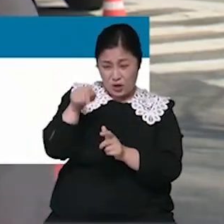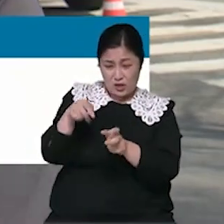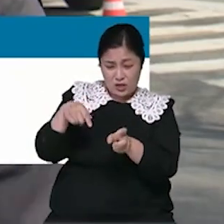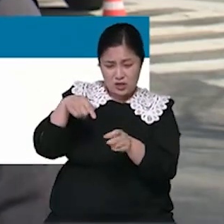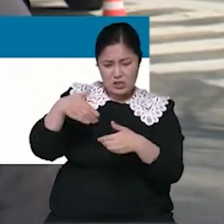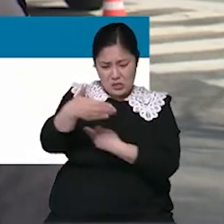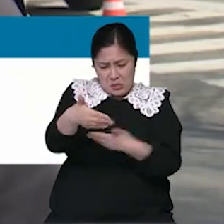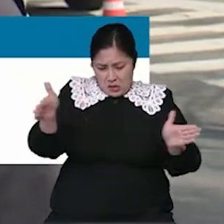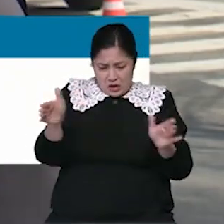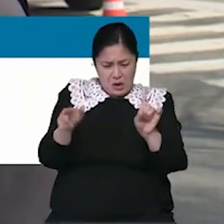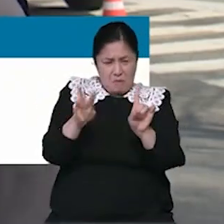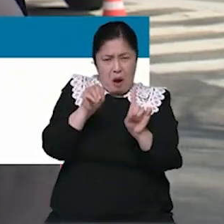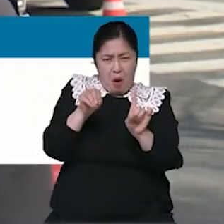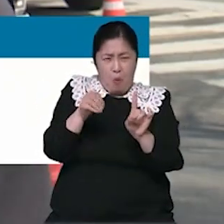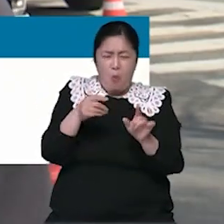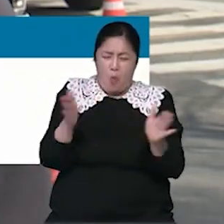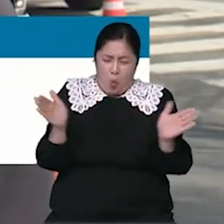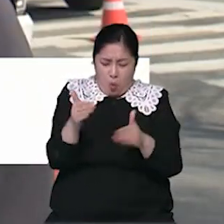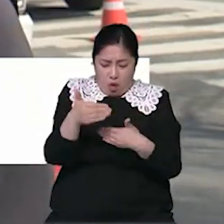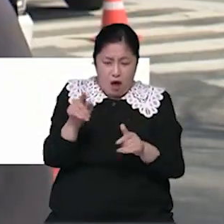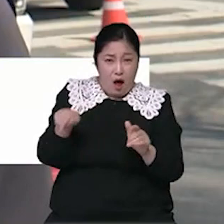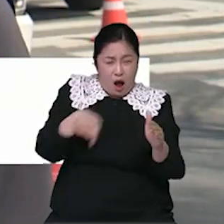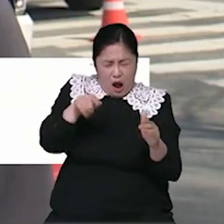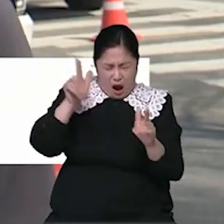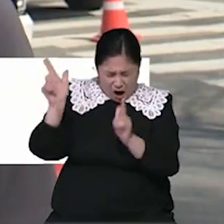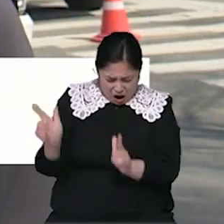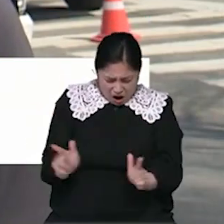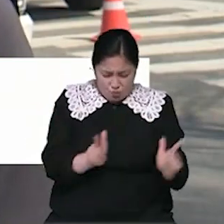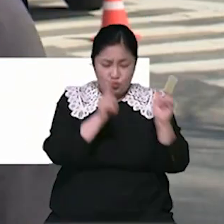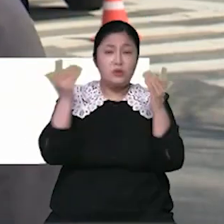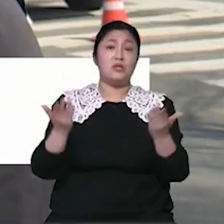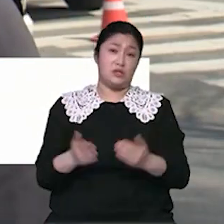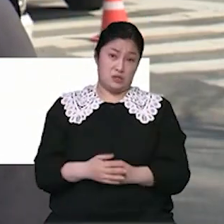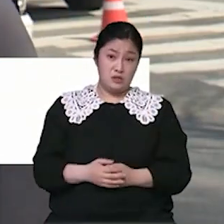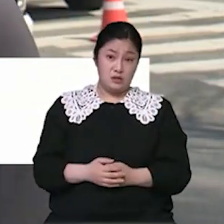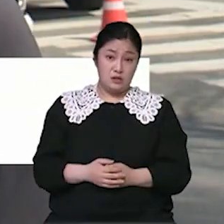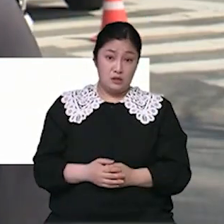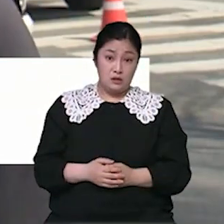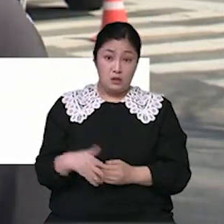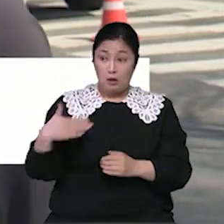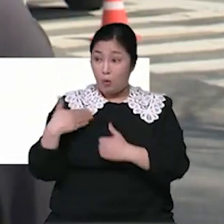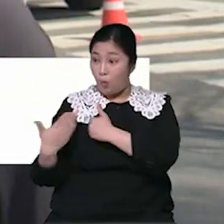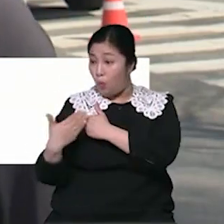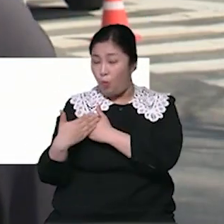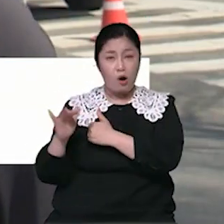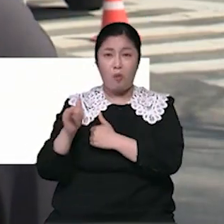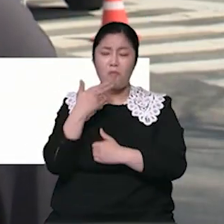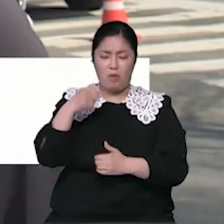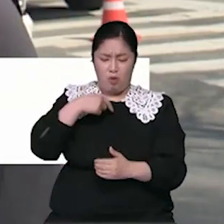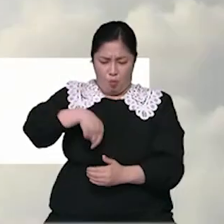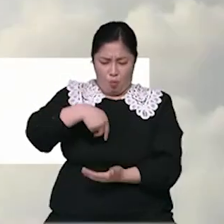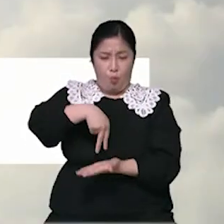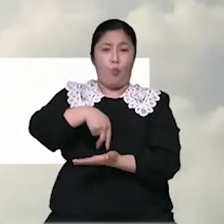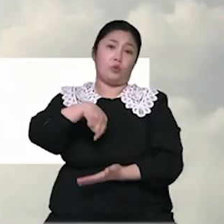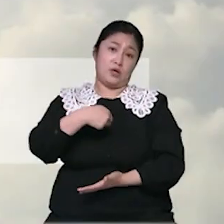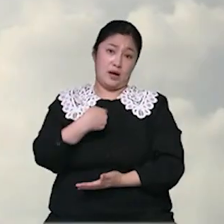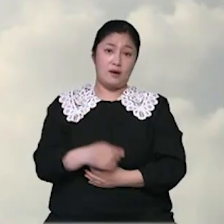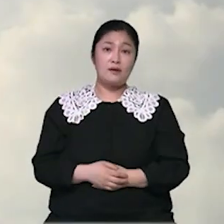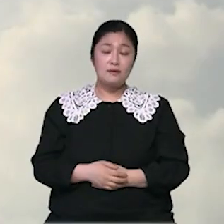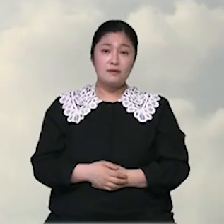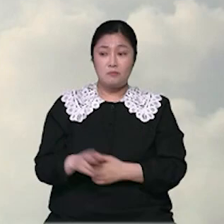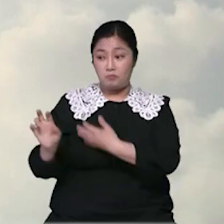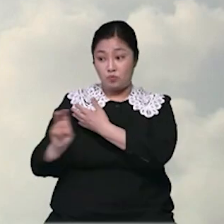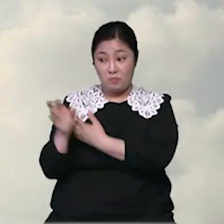안에 1m 안팎 안 되는 저 안에서 하루 종일 작업을 하고 있는 상황입니다. 의지할 곳 하나 없이 맨몸으로 서가지고.